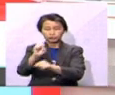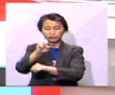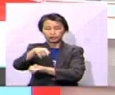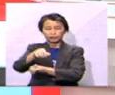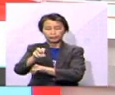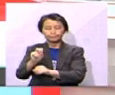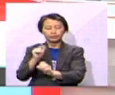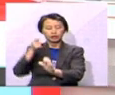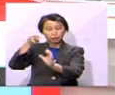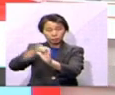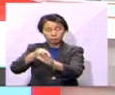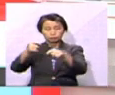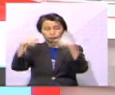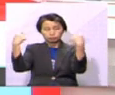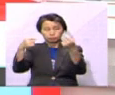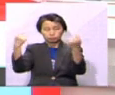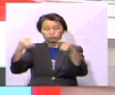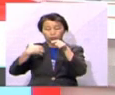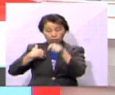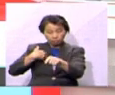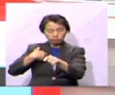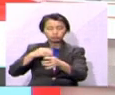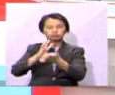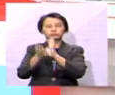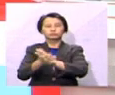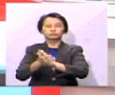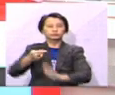karnival yang melakar satu sejarah baharu.